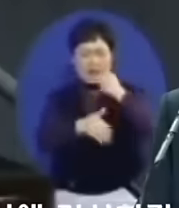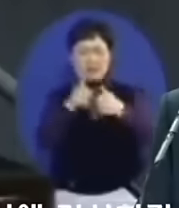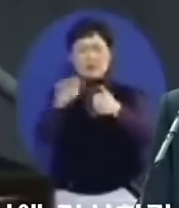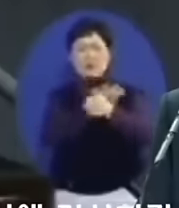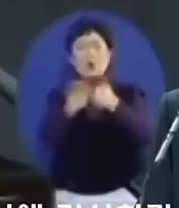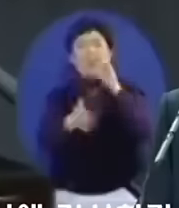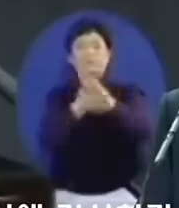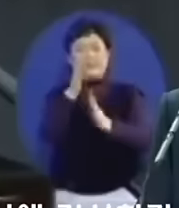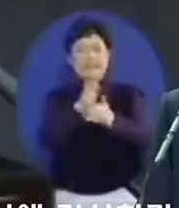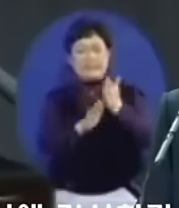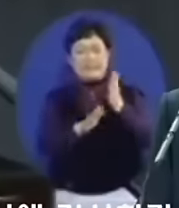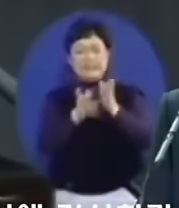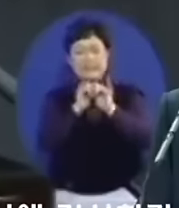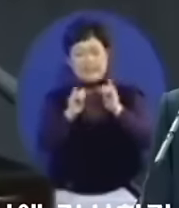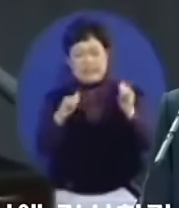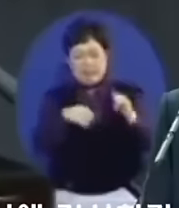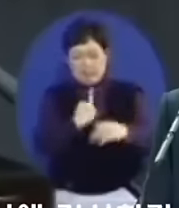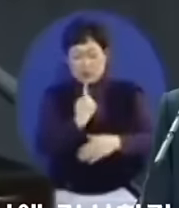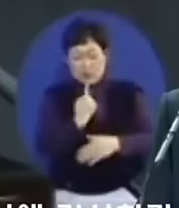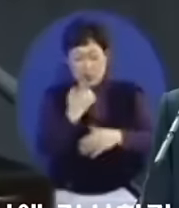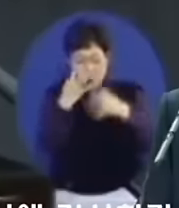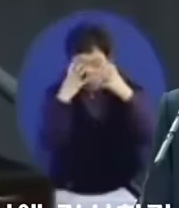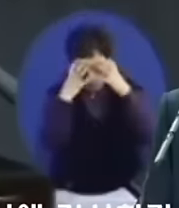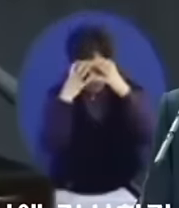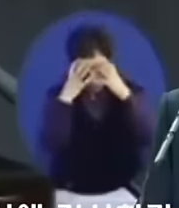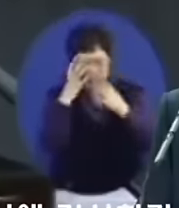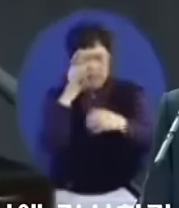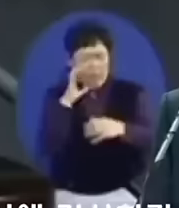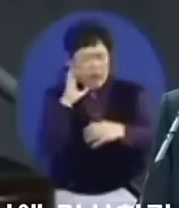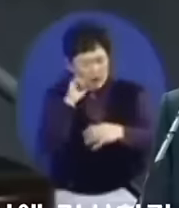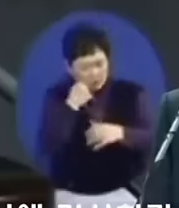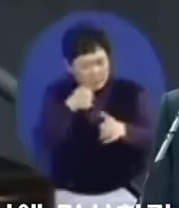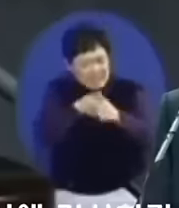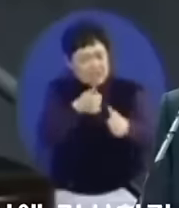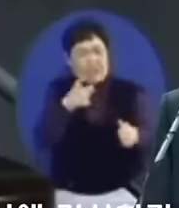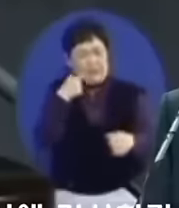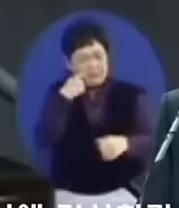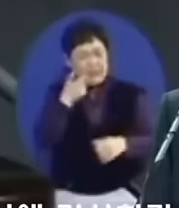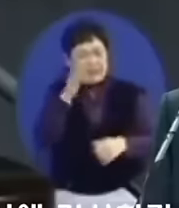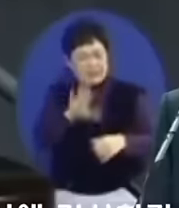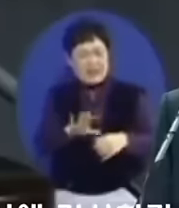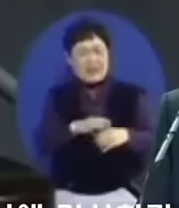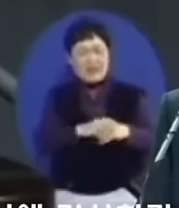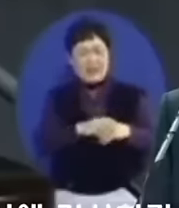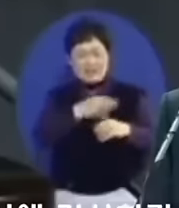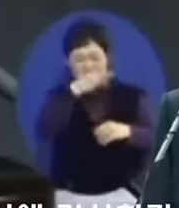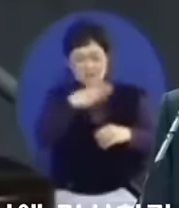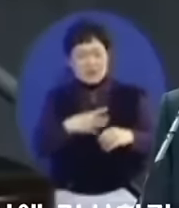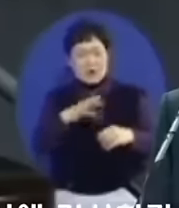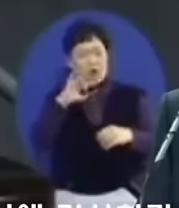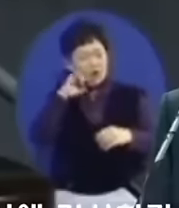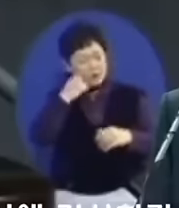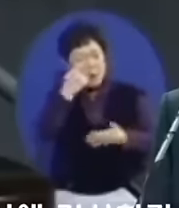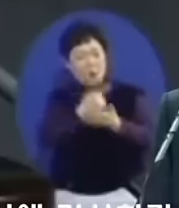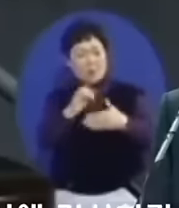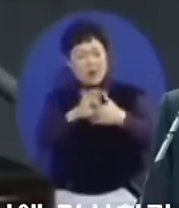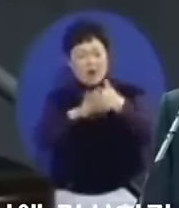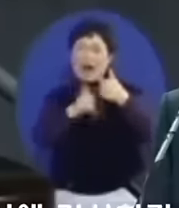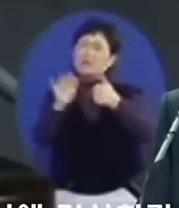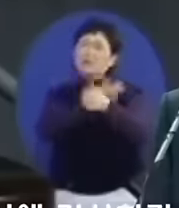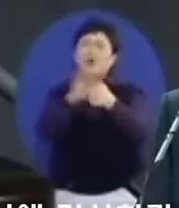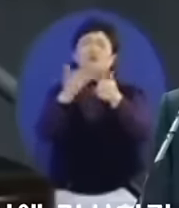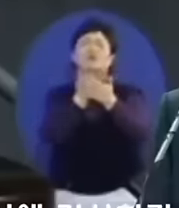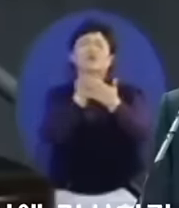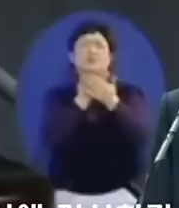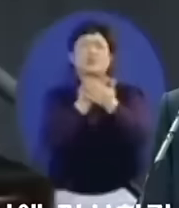없이 인간 스스로 고통과 환난을 이길 수가 없습니다. 그러나 고통과 환난이 다가오면 하나님이여 위로하여